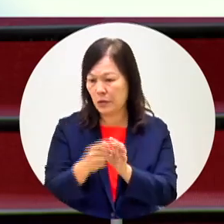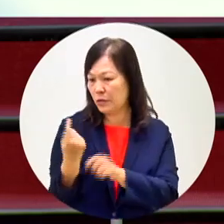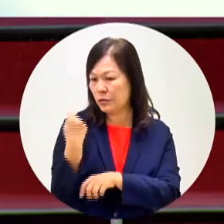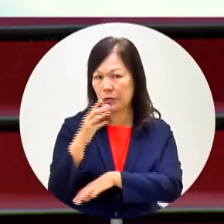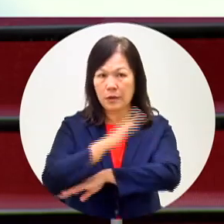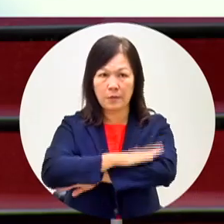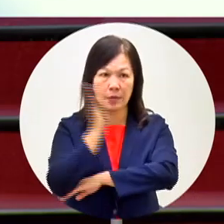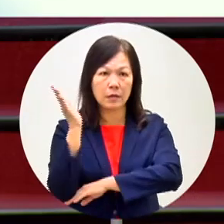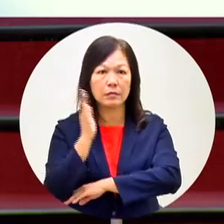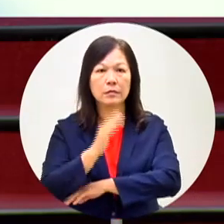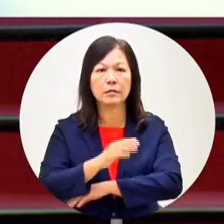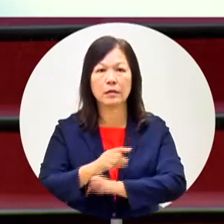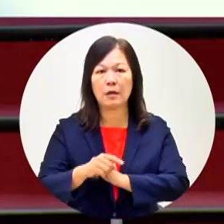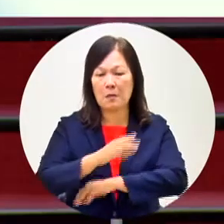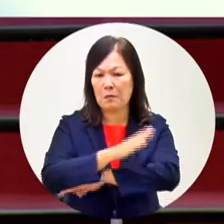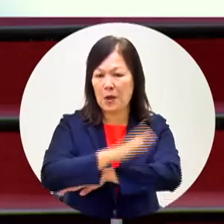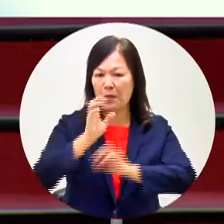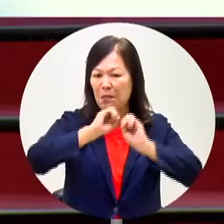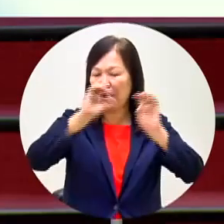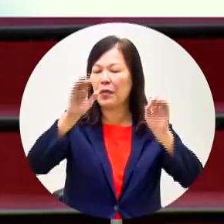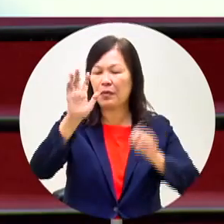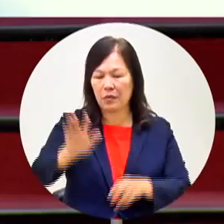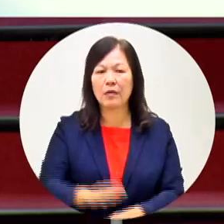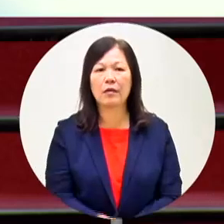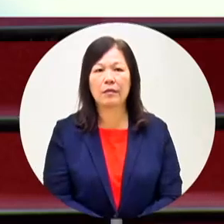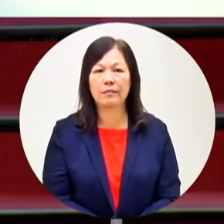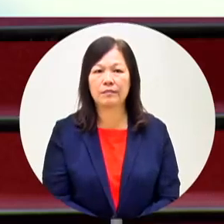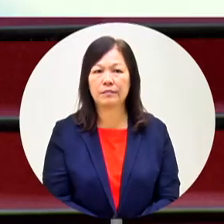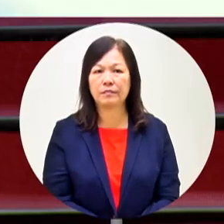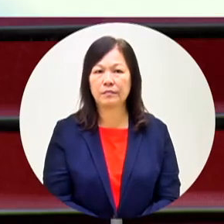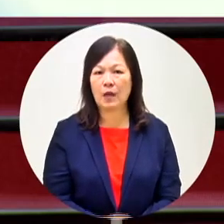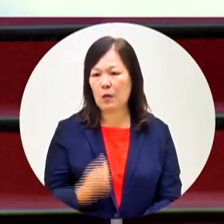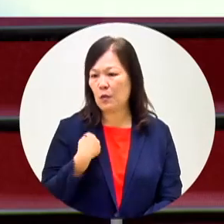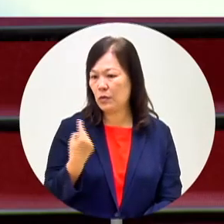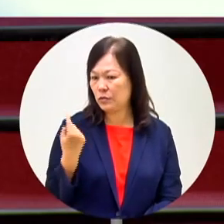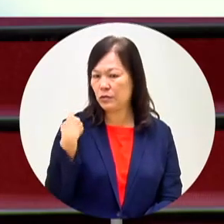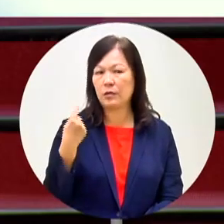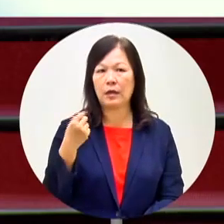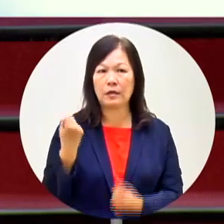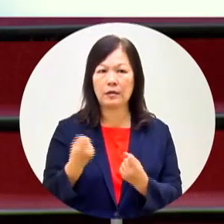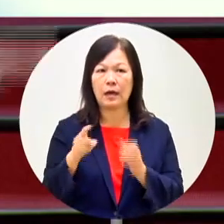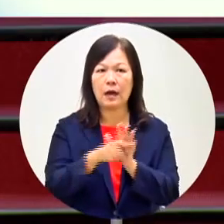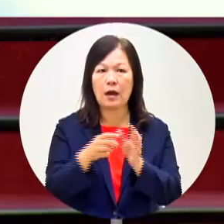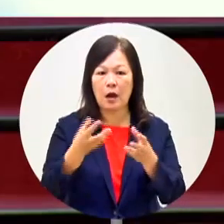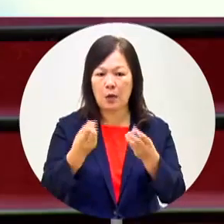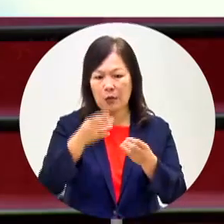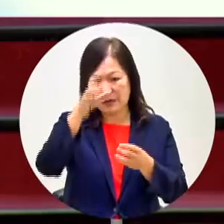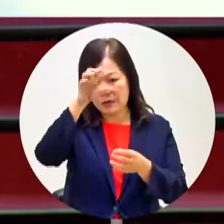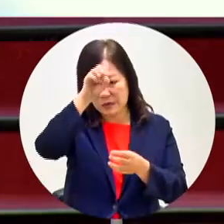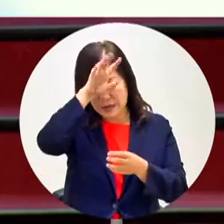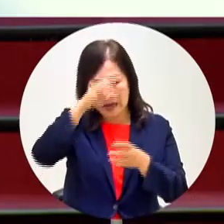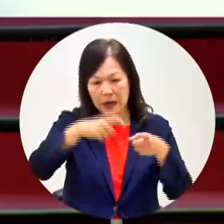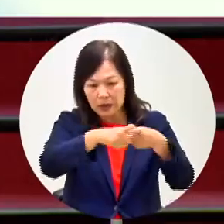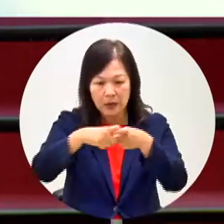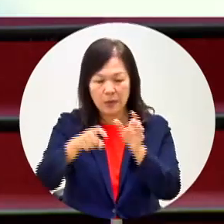达不了报啦，咱我伫阮武当联盟遐听议长咧讲啦，大家拢知啊。